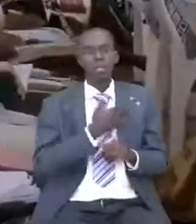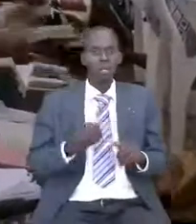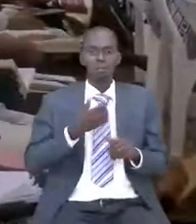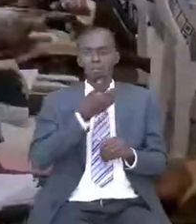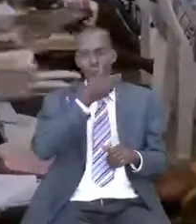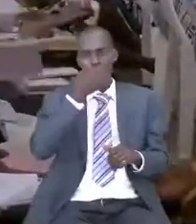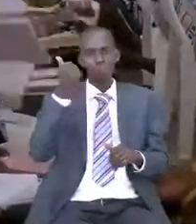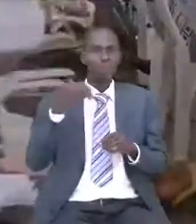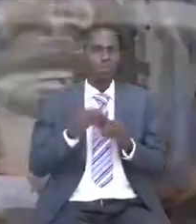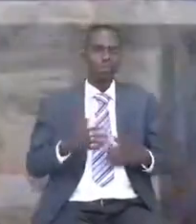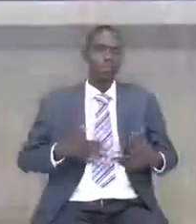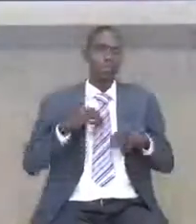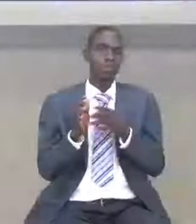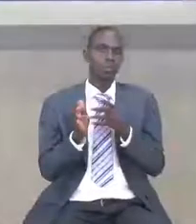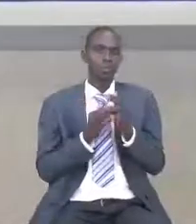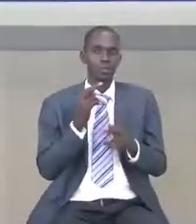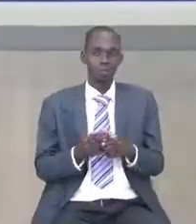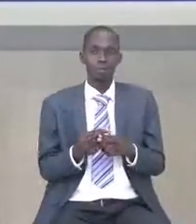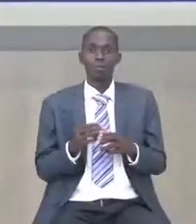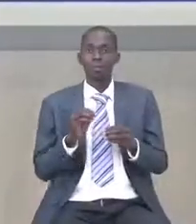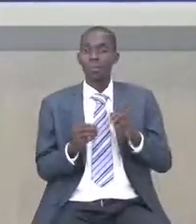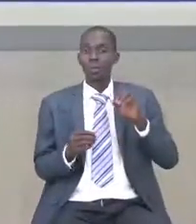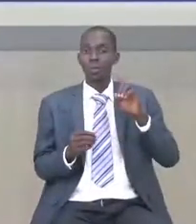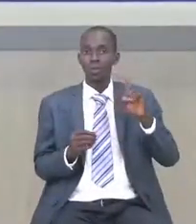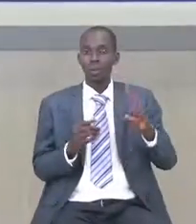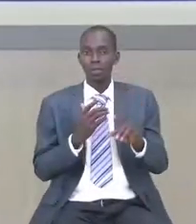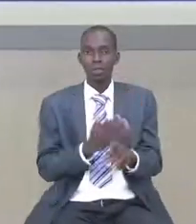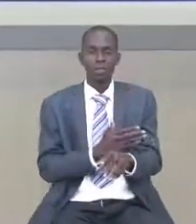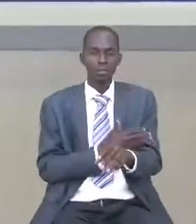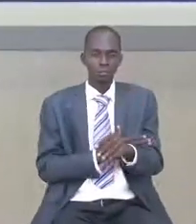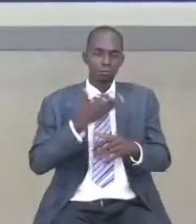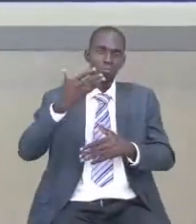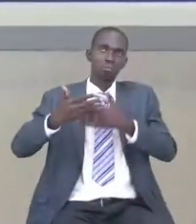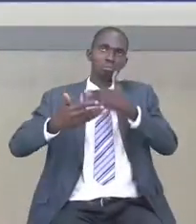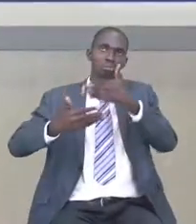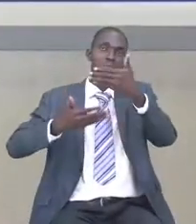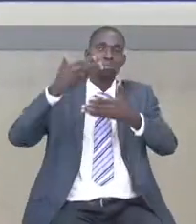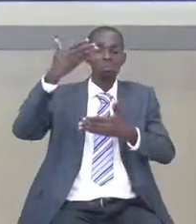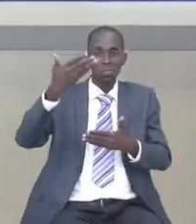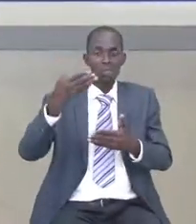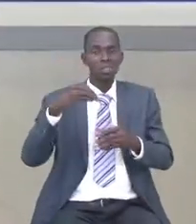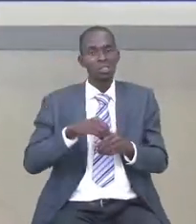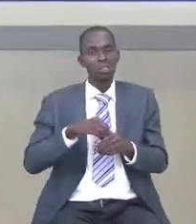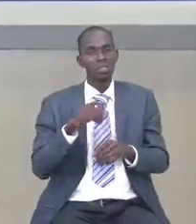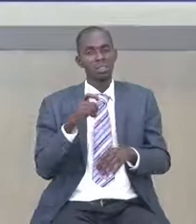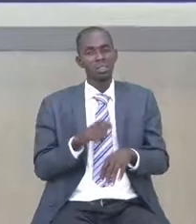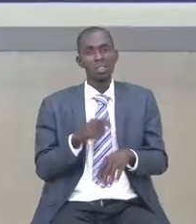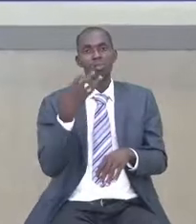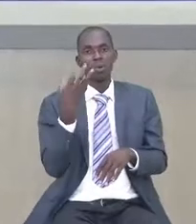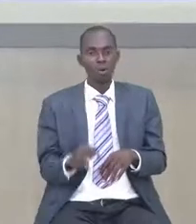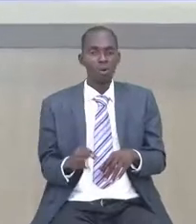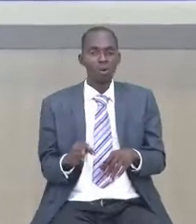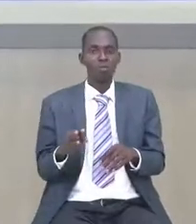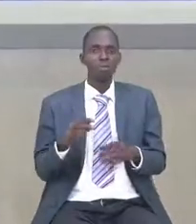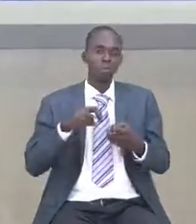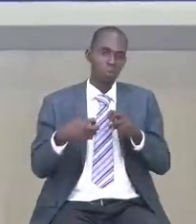point. Premièrement, le progrès malgré les problèmes. Le progrès malgré les